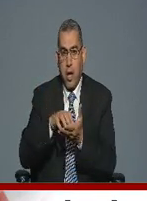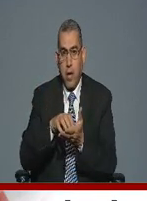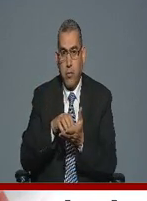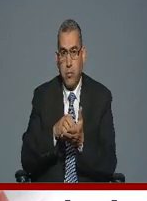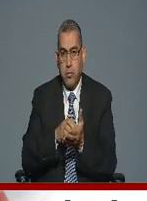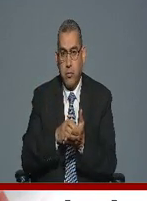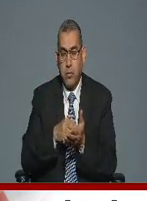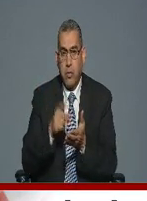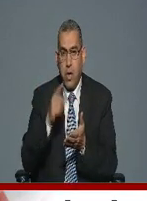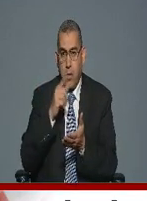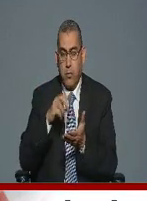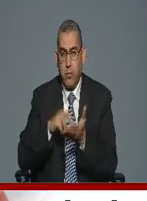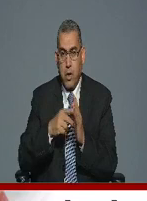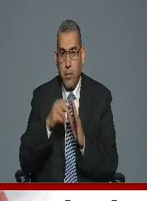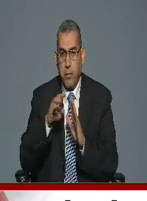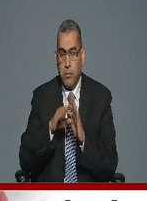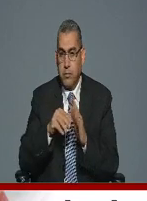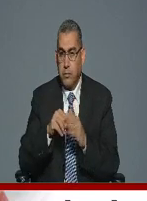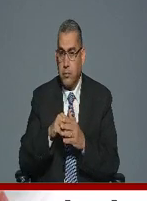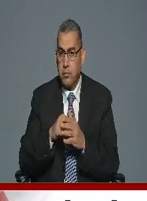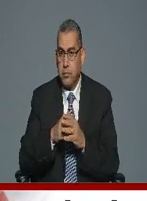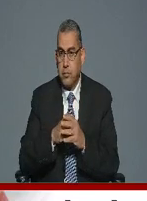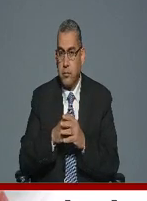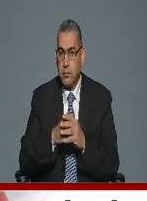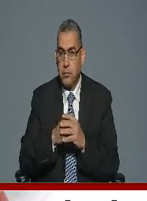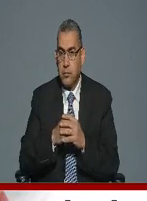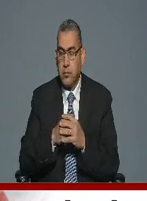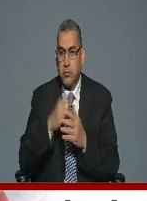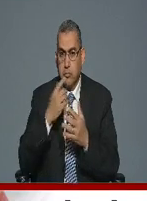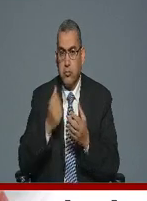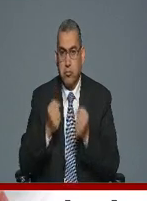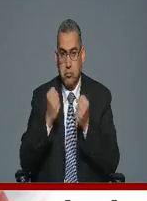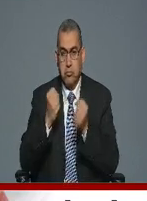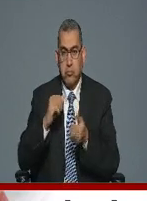هو بداية علاقة قوية